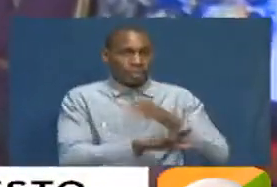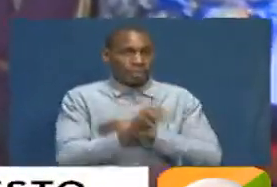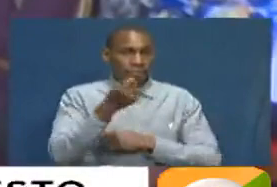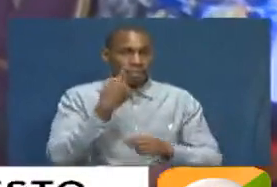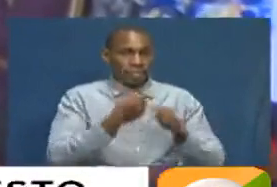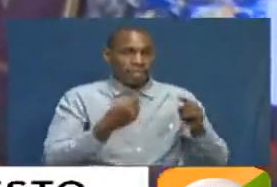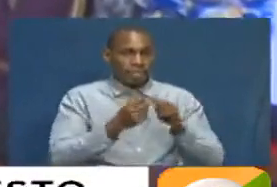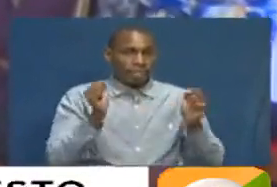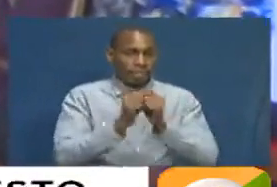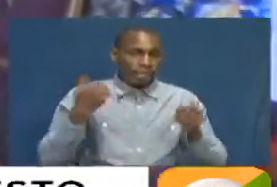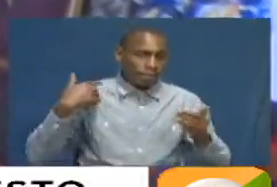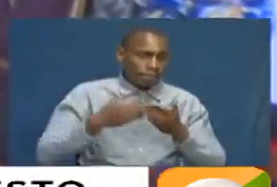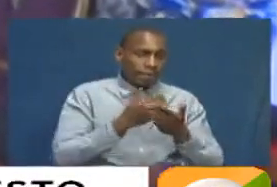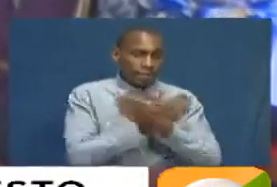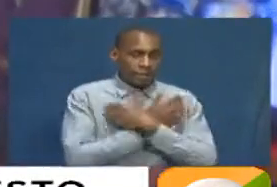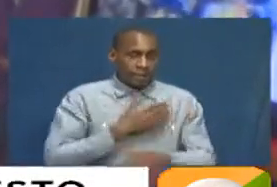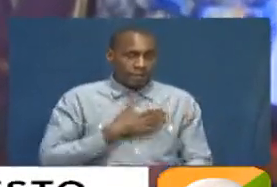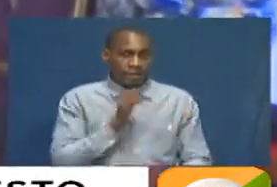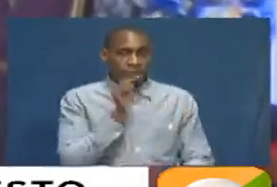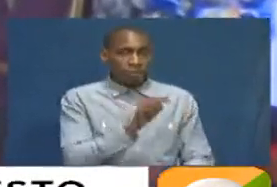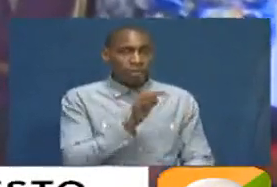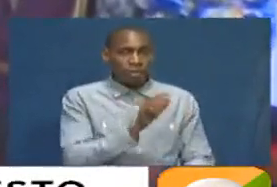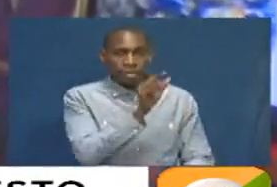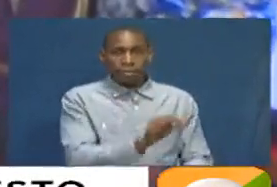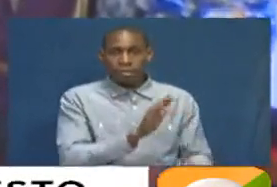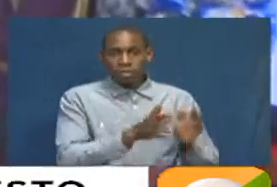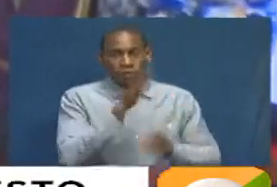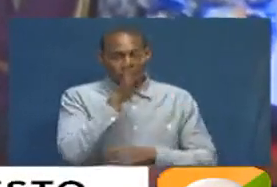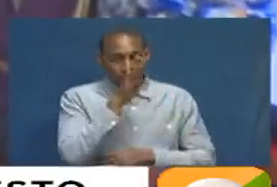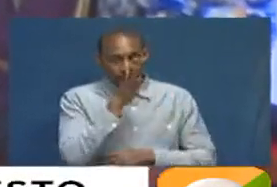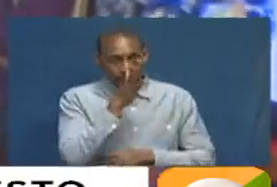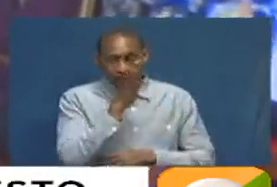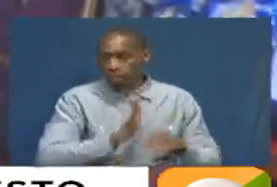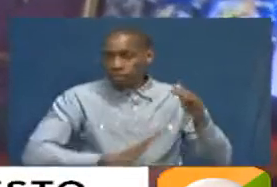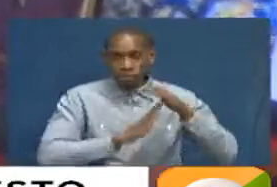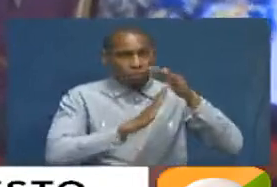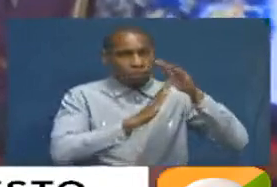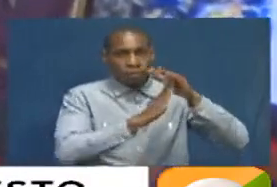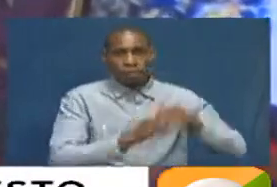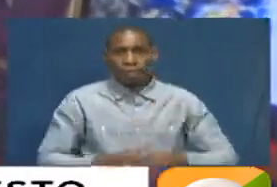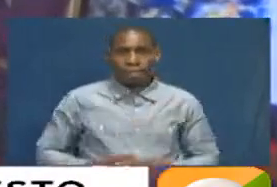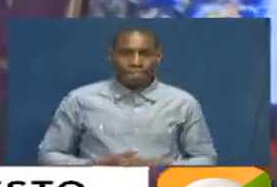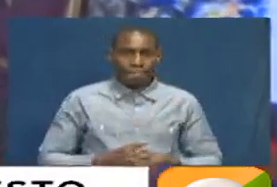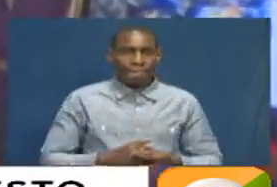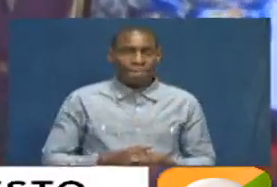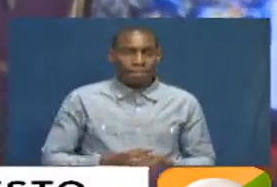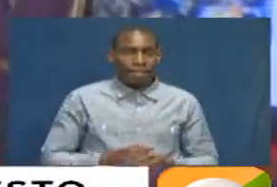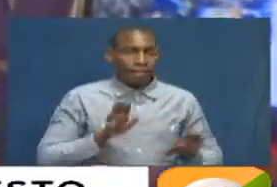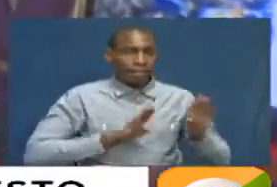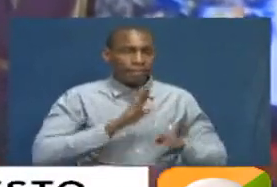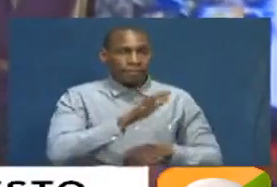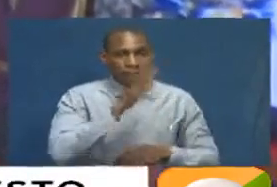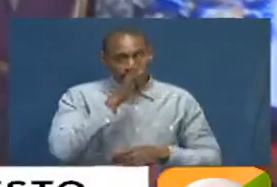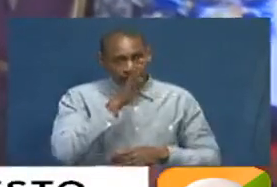kwa miaka kumi, my friend. Wewe ni mtu mrongo mkubwa sana. Tabia yako